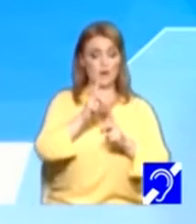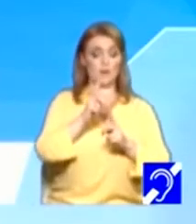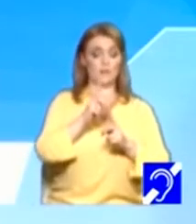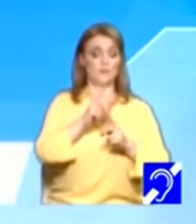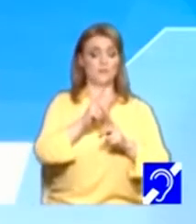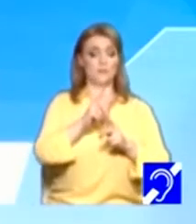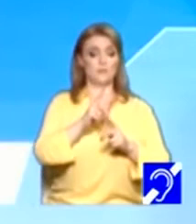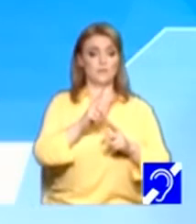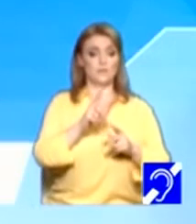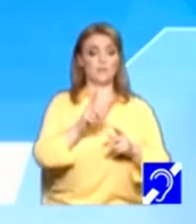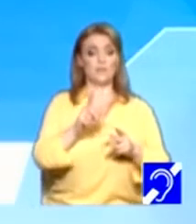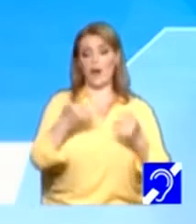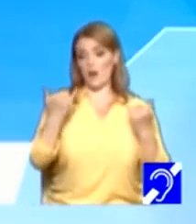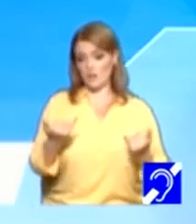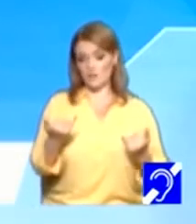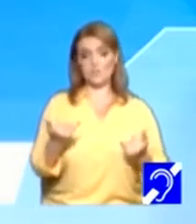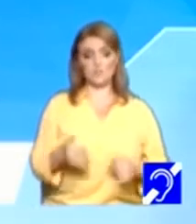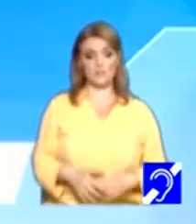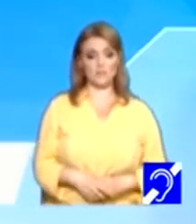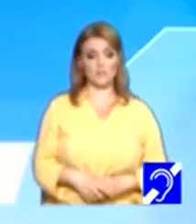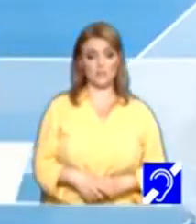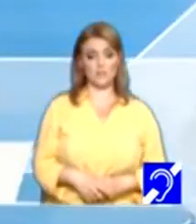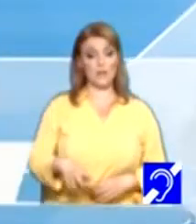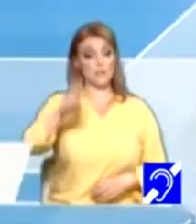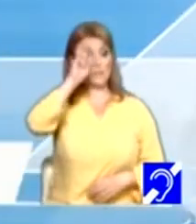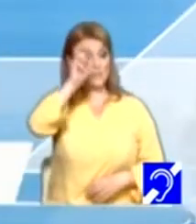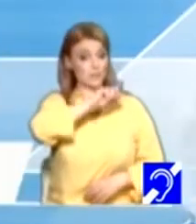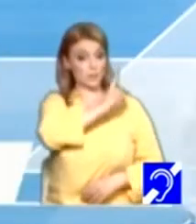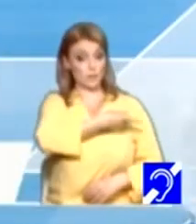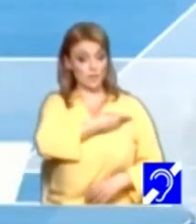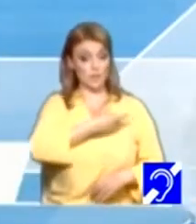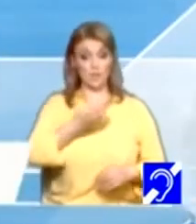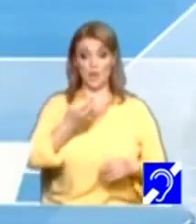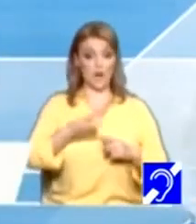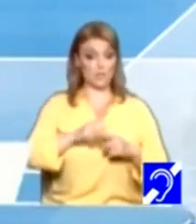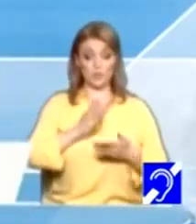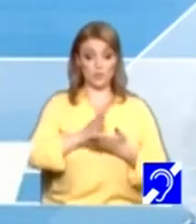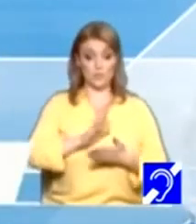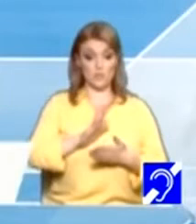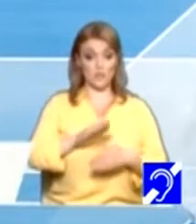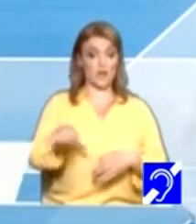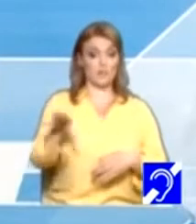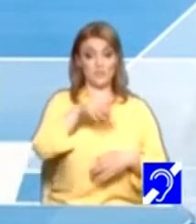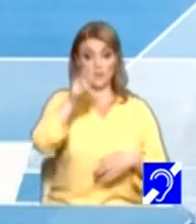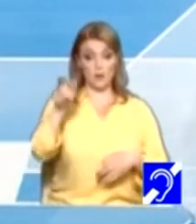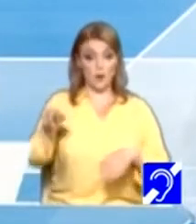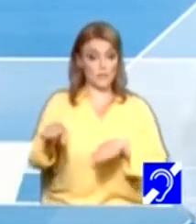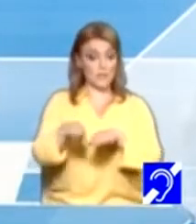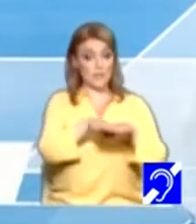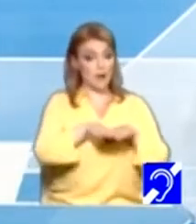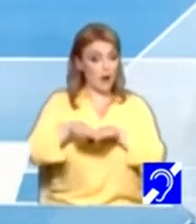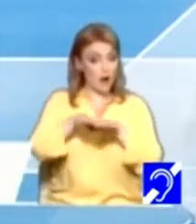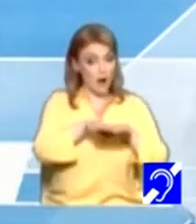stereotipuri pe care astăzi încă, din păcate... Stat puternic nu înseamnă și că toți cetățenii sunt egali în fața legii și se